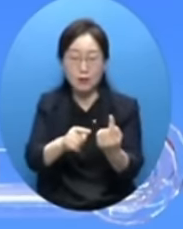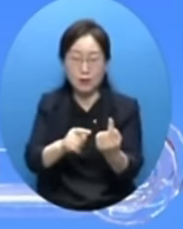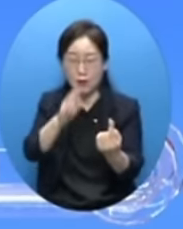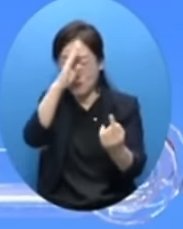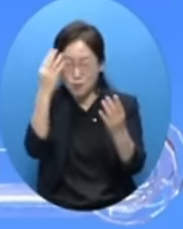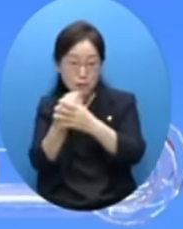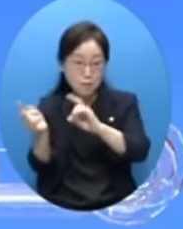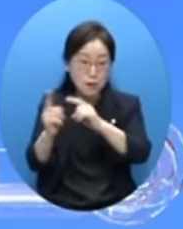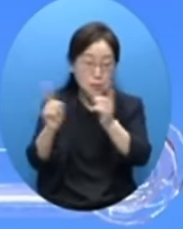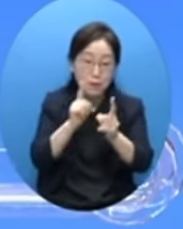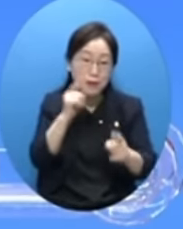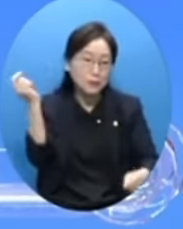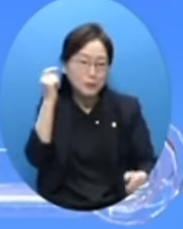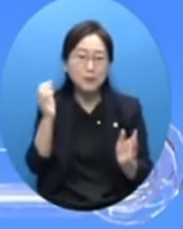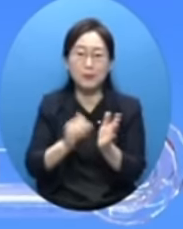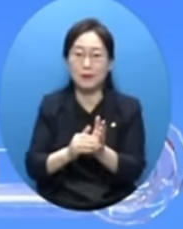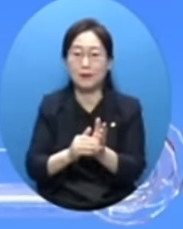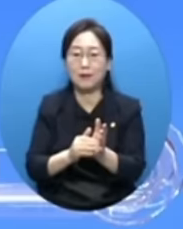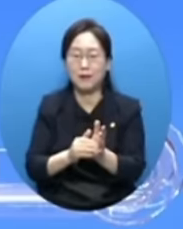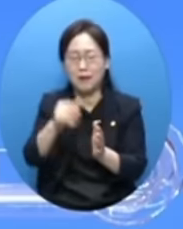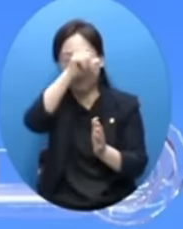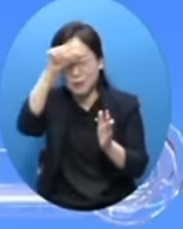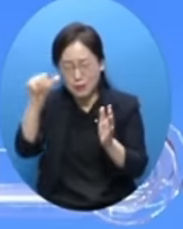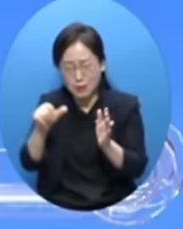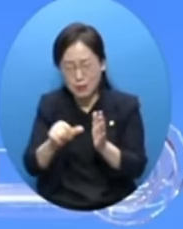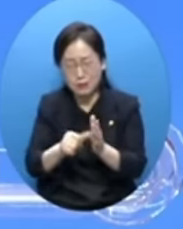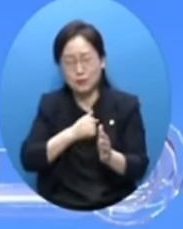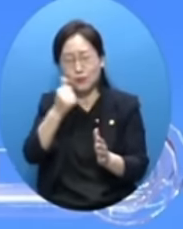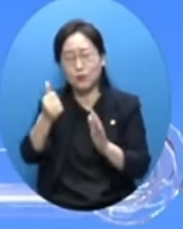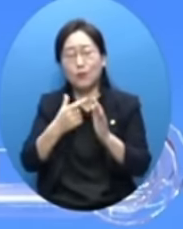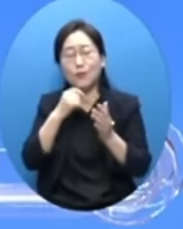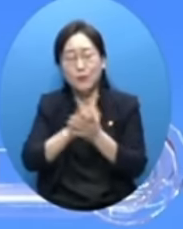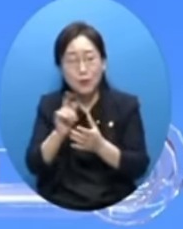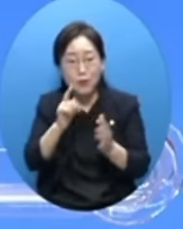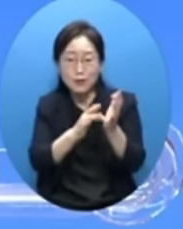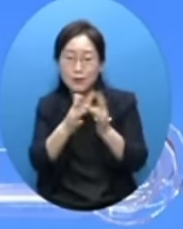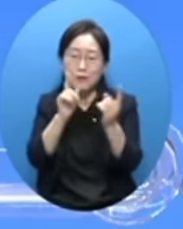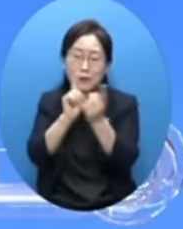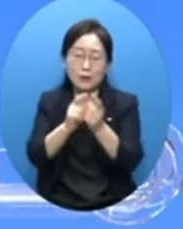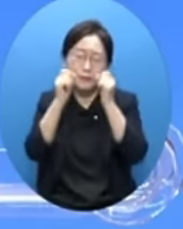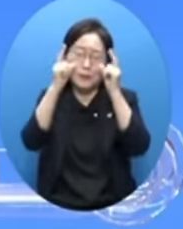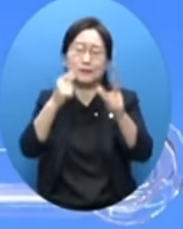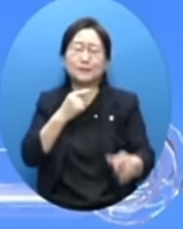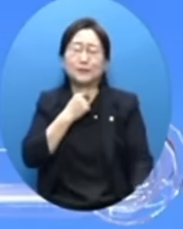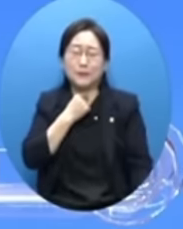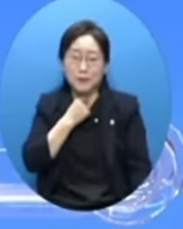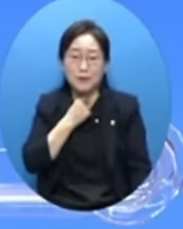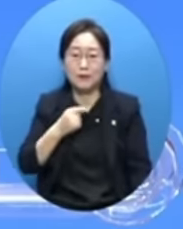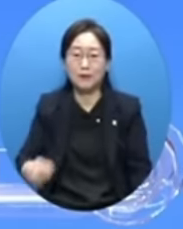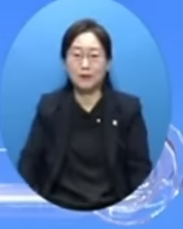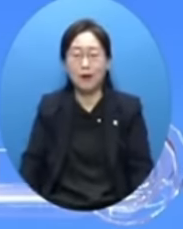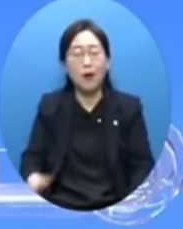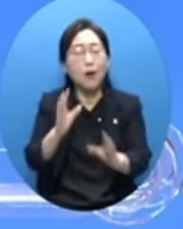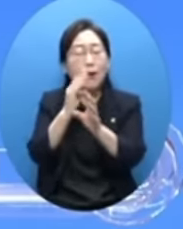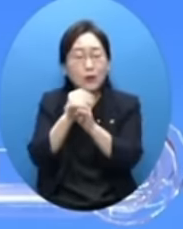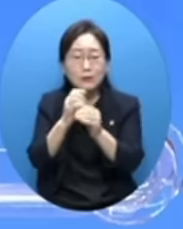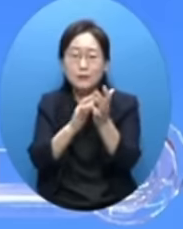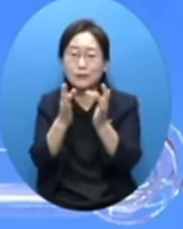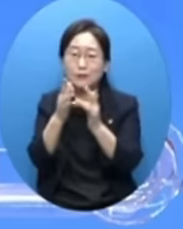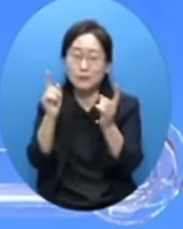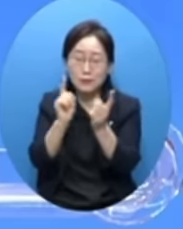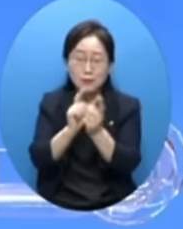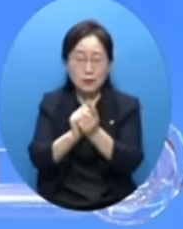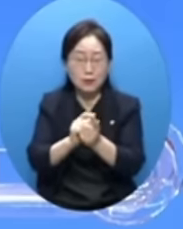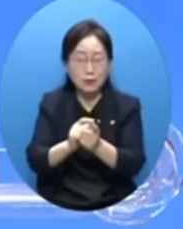없다는 얘기를 들었습니다. 그래서 평생 소원이 예수를 만나 눈을 뜨는 것입니다. 그래서 이제나 저제나 언제 예수를 만날까 하는데